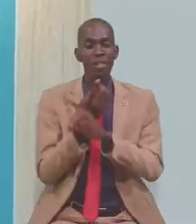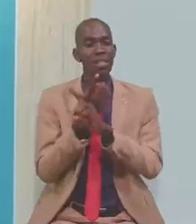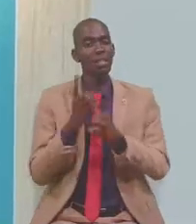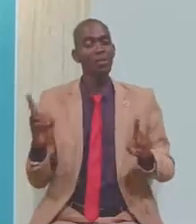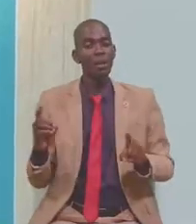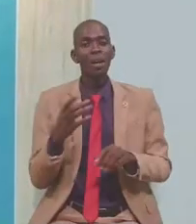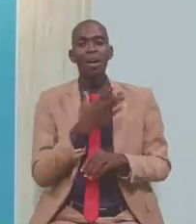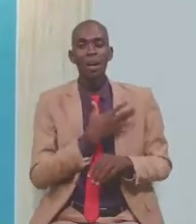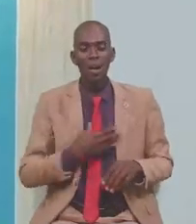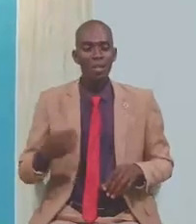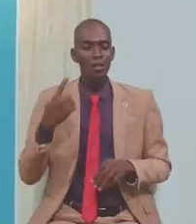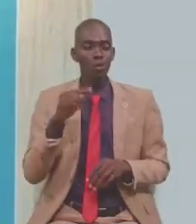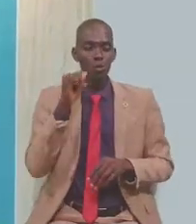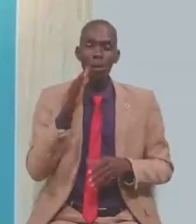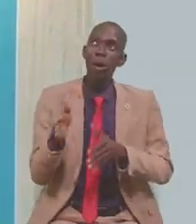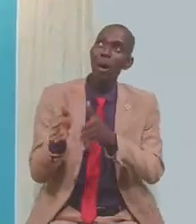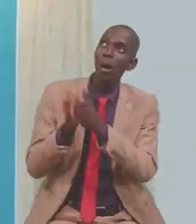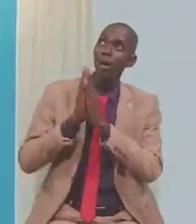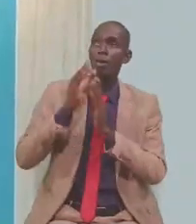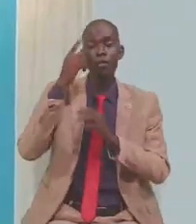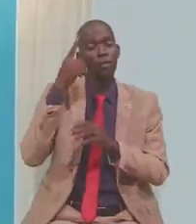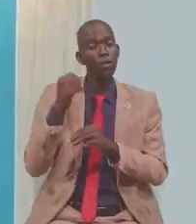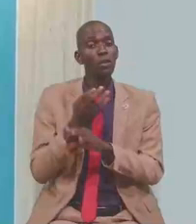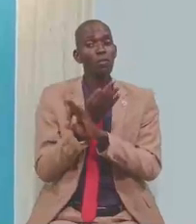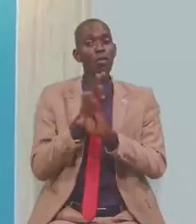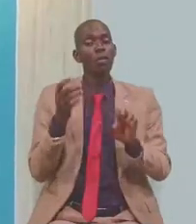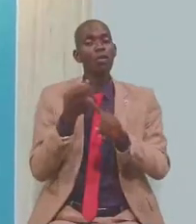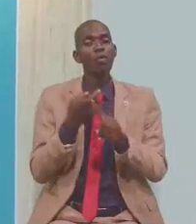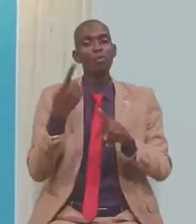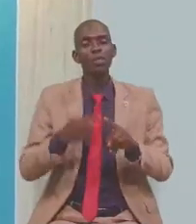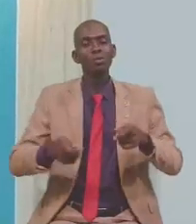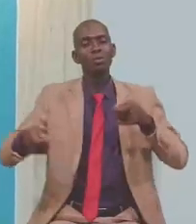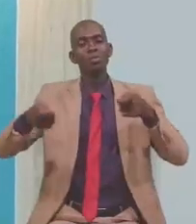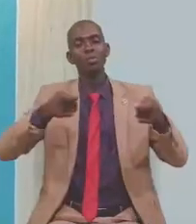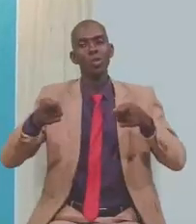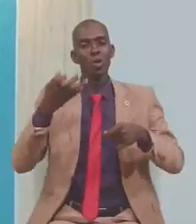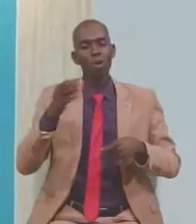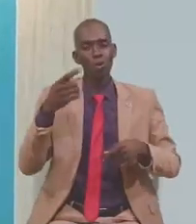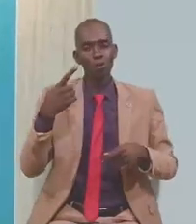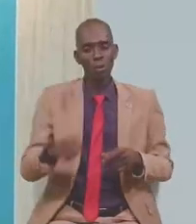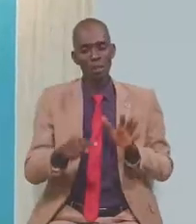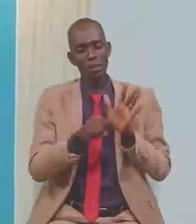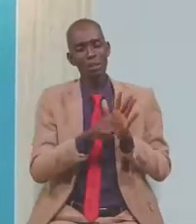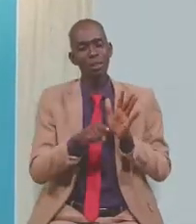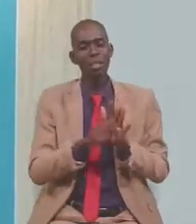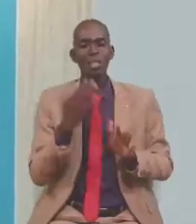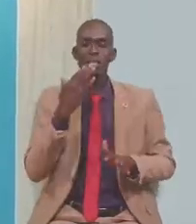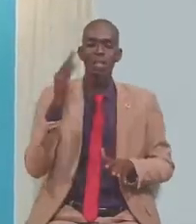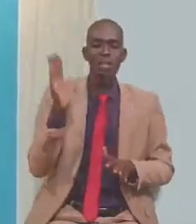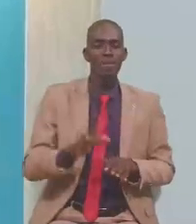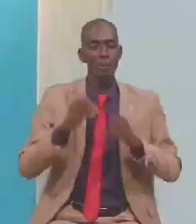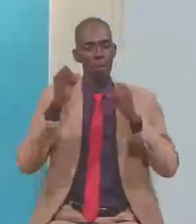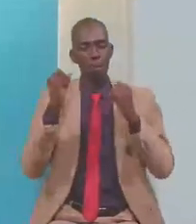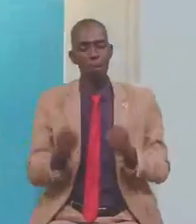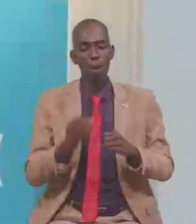elle demandait la libération de la domination du pouvoir